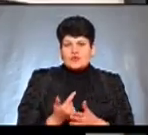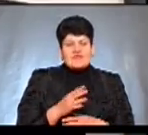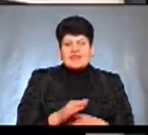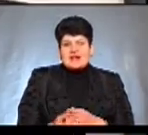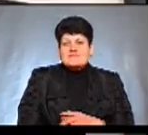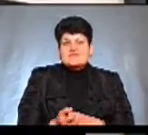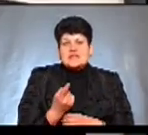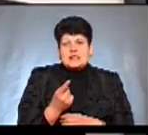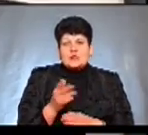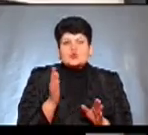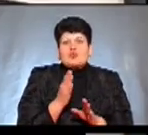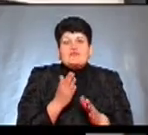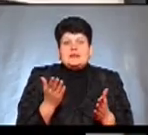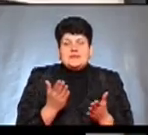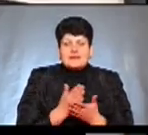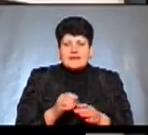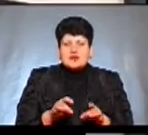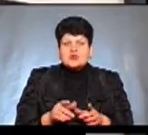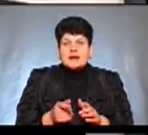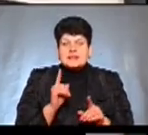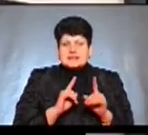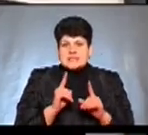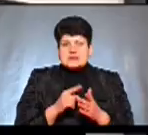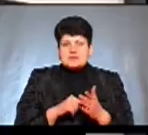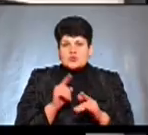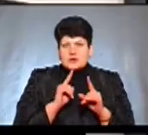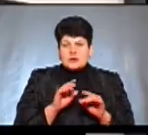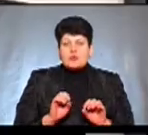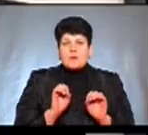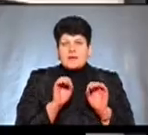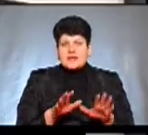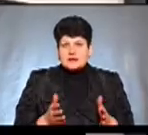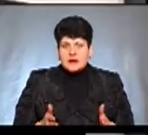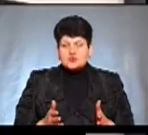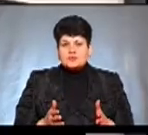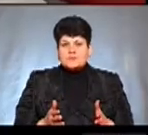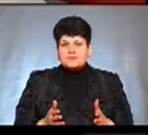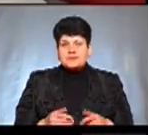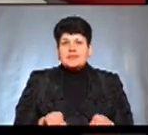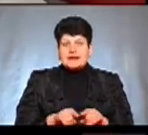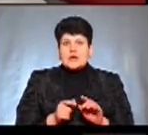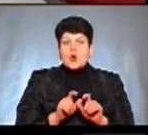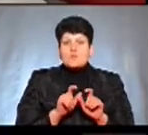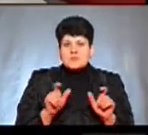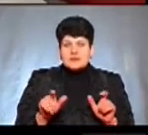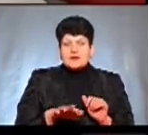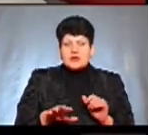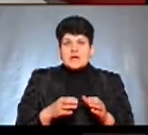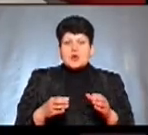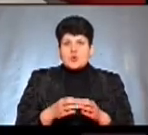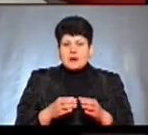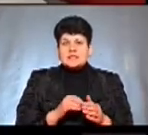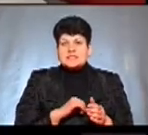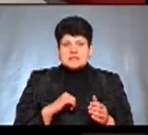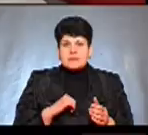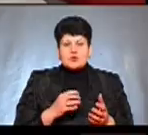з повітря, розумієте? Є рішення сесії міської ради про передачу, про згоду на передачу. Тобто, такі об'єкти територіальні громади самостійно